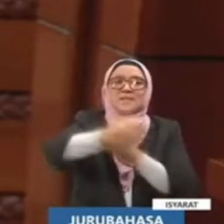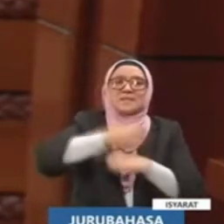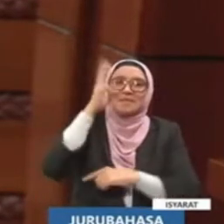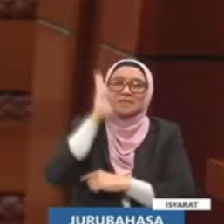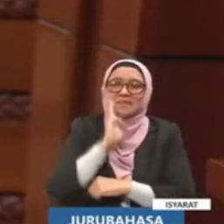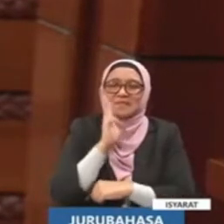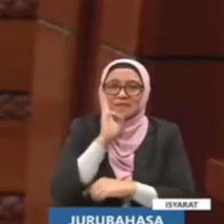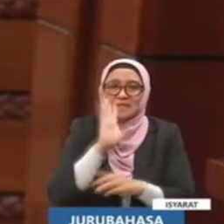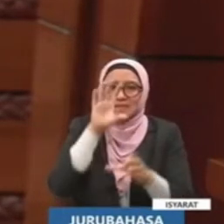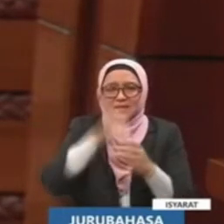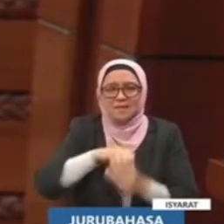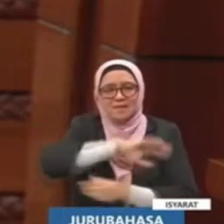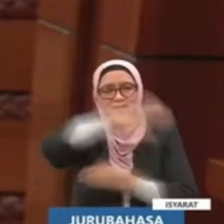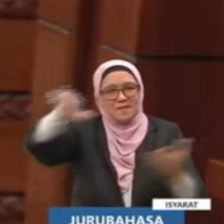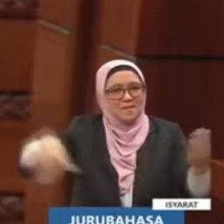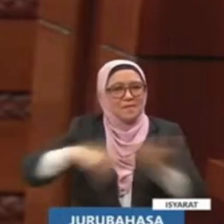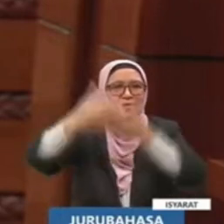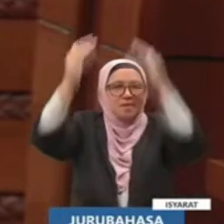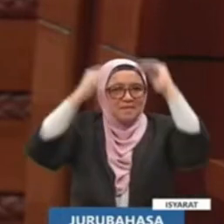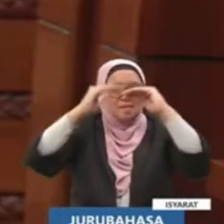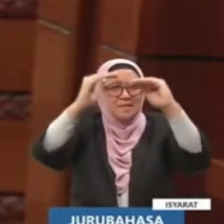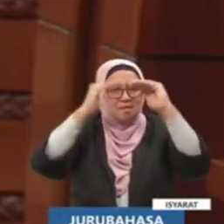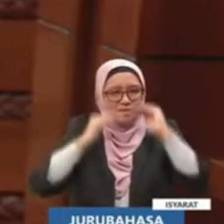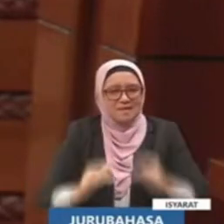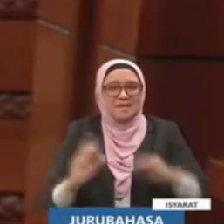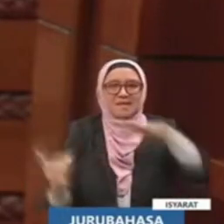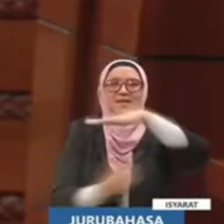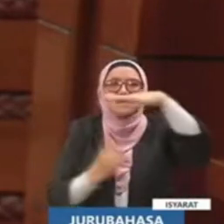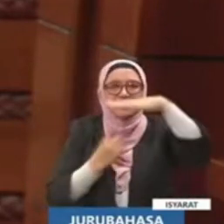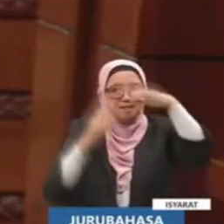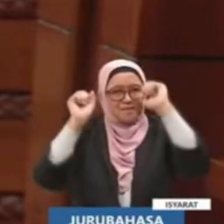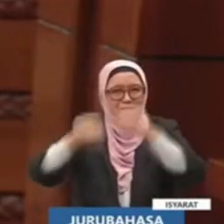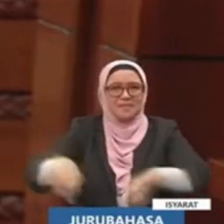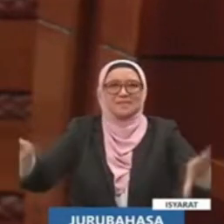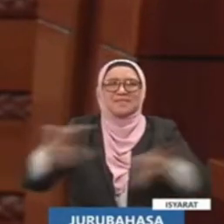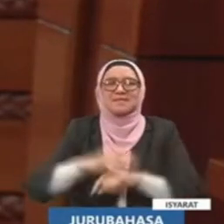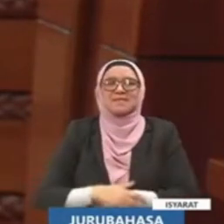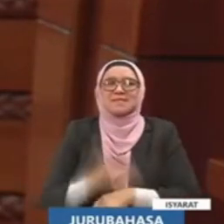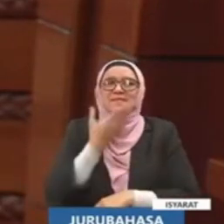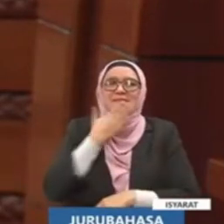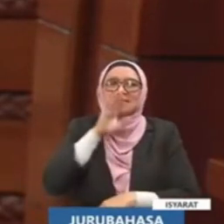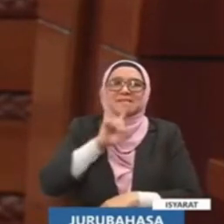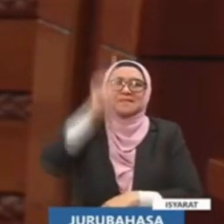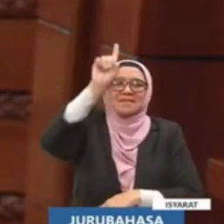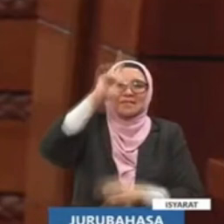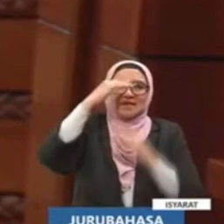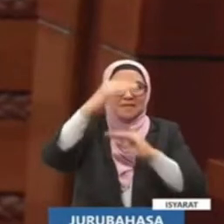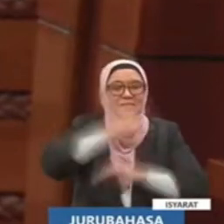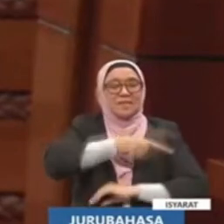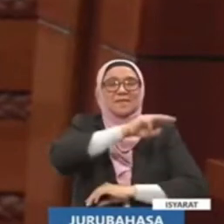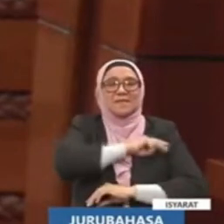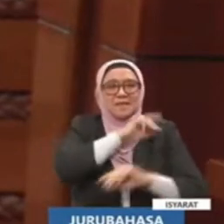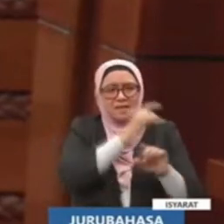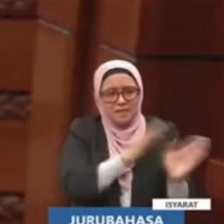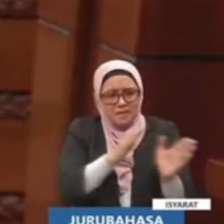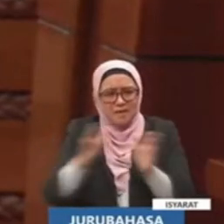Dadam cukup lengkap pembuka dadasa ini dapat dilaksanakan dan alhamdulillah di franca Kementerian kita menyusun perbagai program